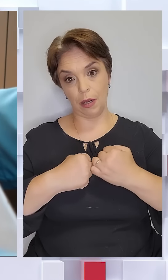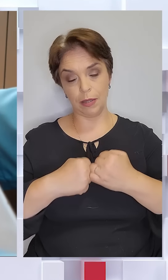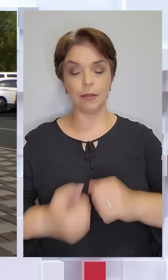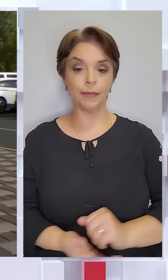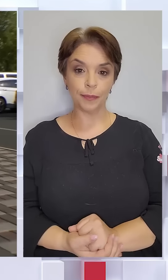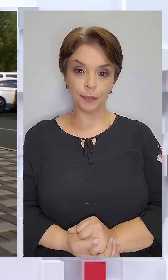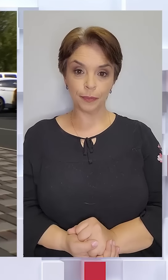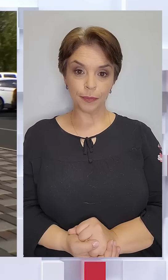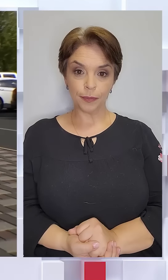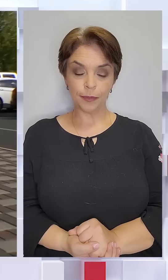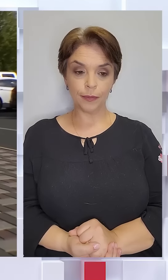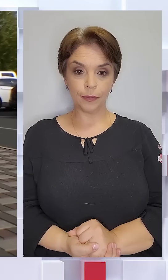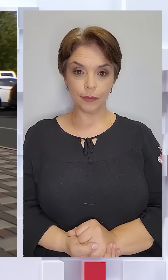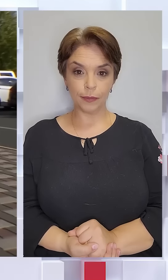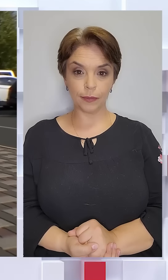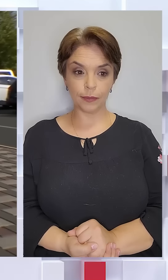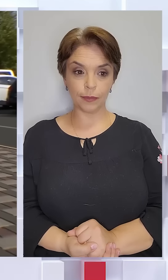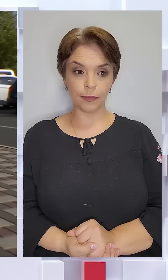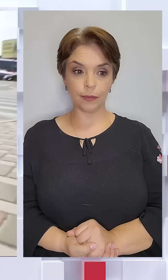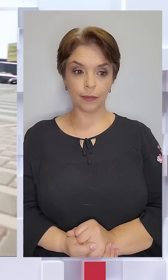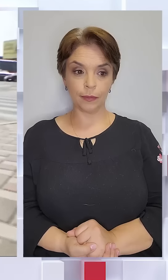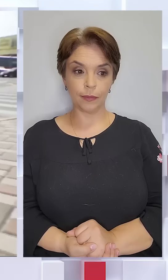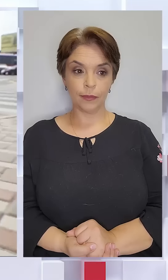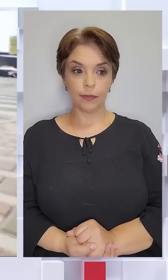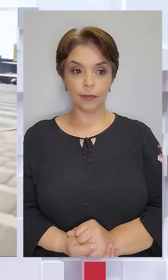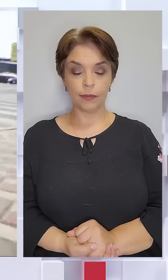захист. Олександр Романюк, Михайло Путята, ТСН 1+1, марафон «Єдині новини».